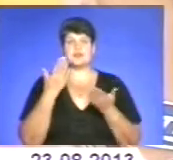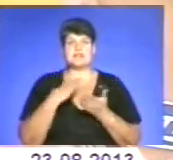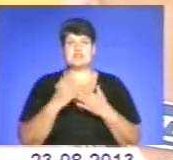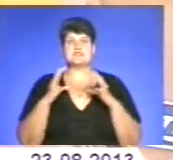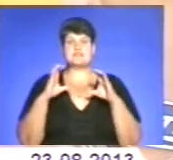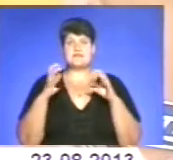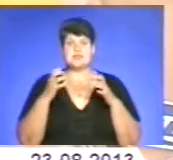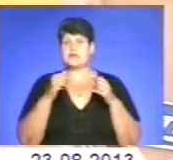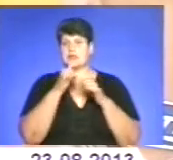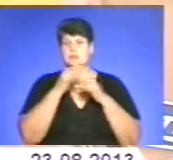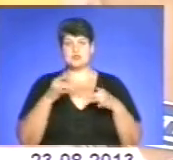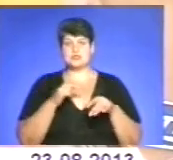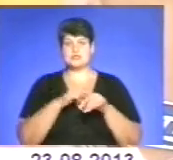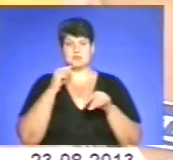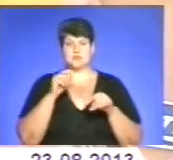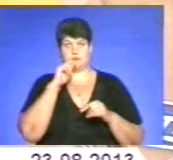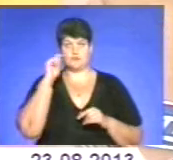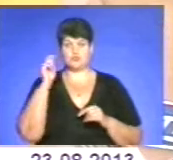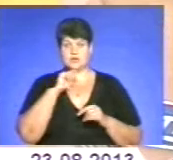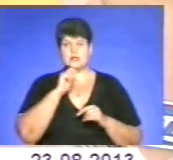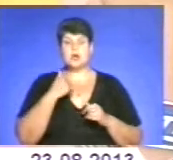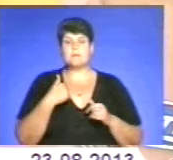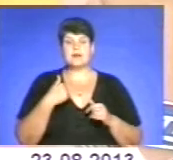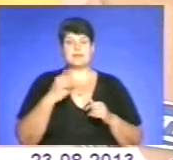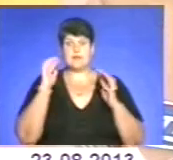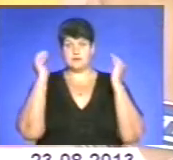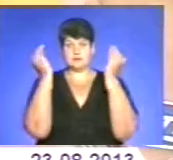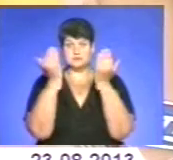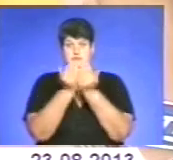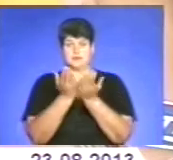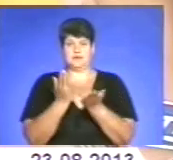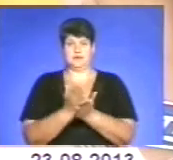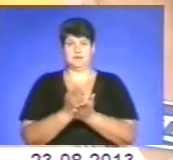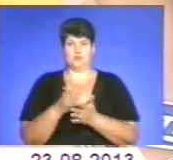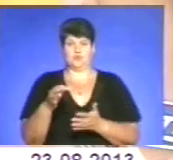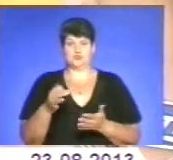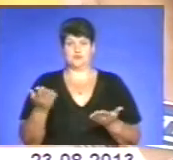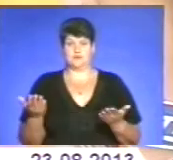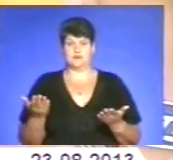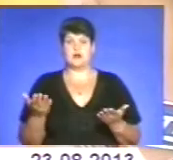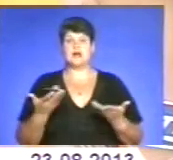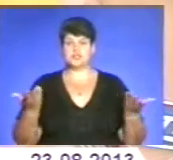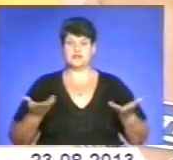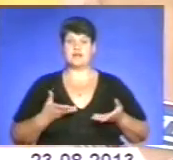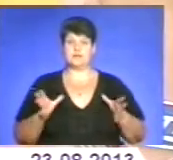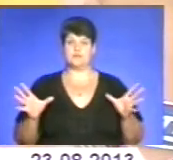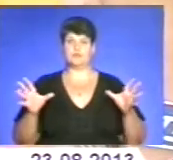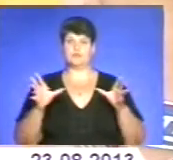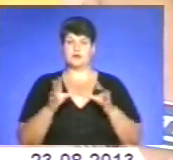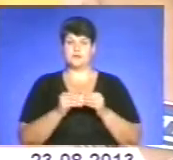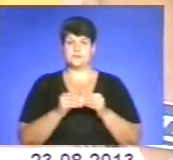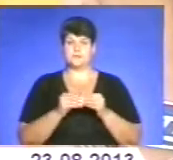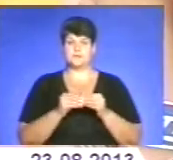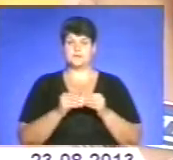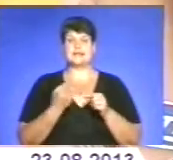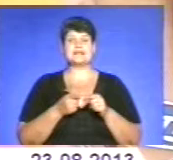може не вдарити нас і по Україні, ми не замкнуті, ми не на якомусь необітаємому острові, а живемо в світовому співтоваристві. Хай це